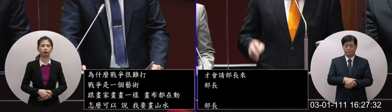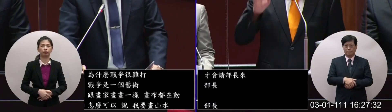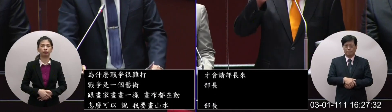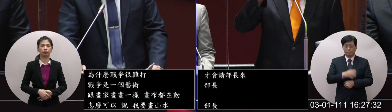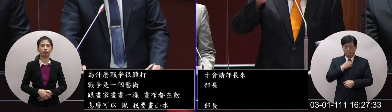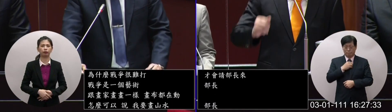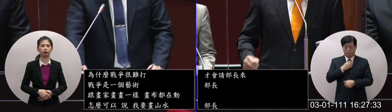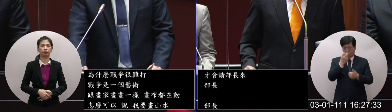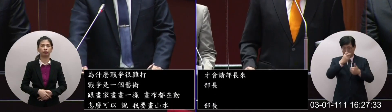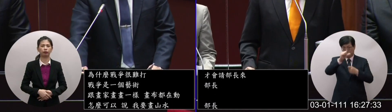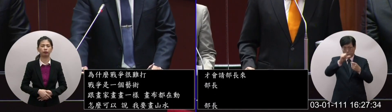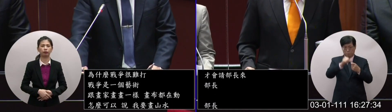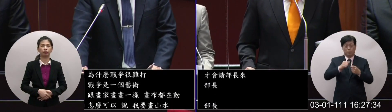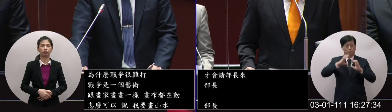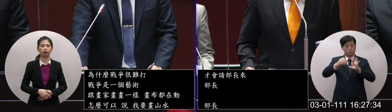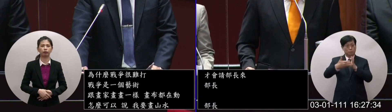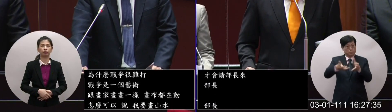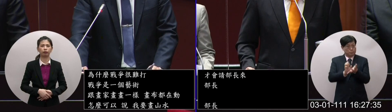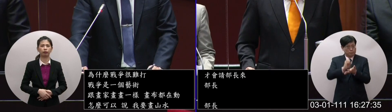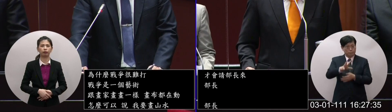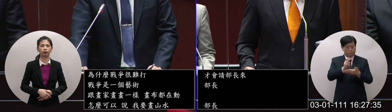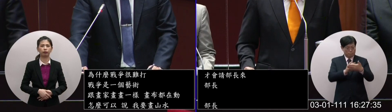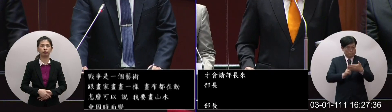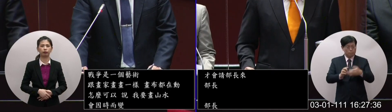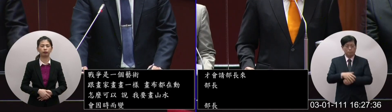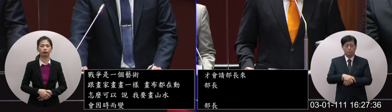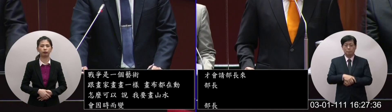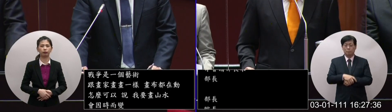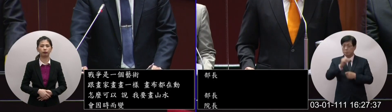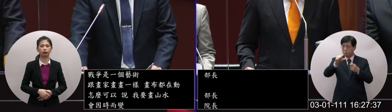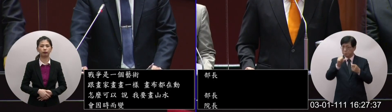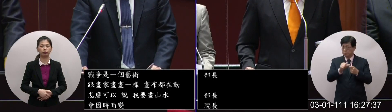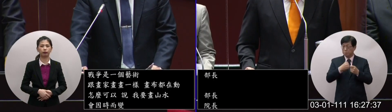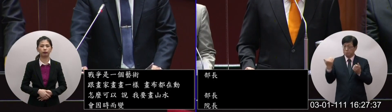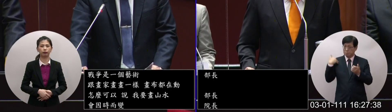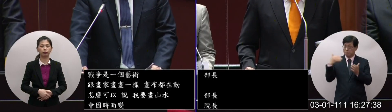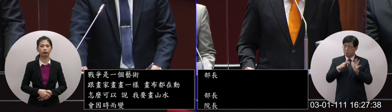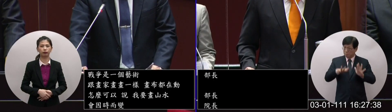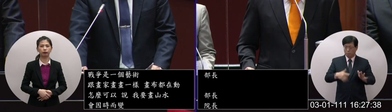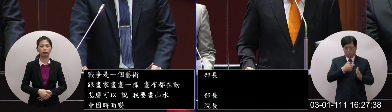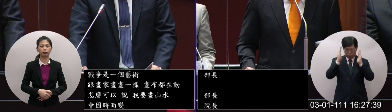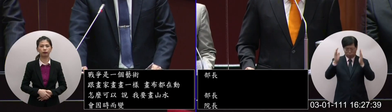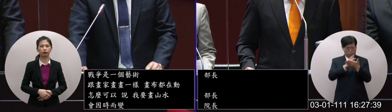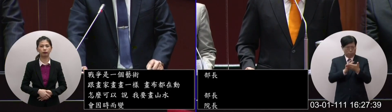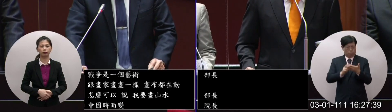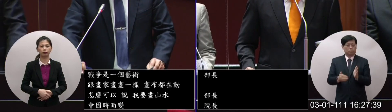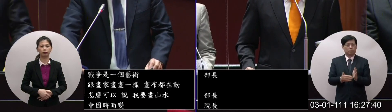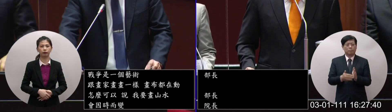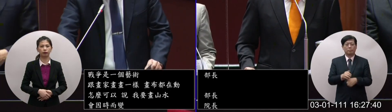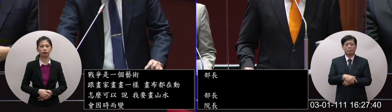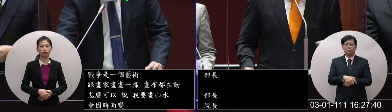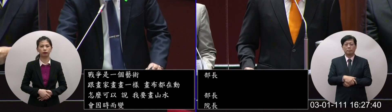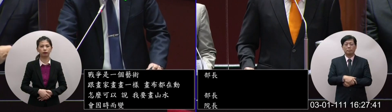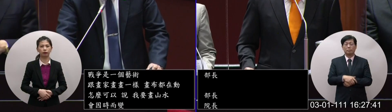了5年国防部的报告，贵部5年来的报告，本席都很认真的看。 我